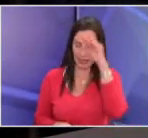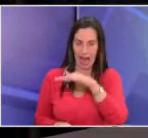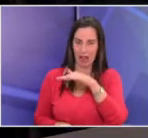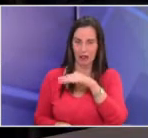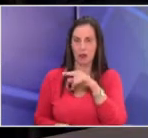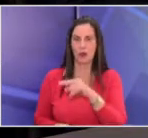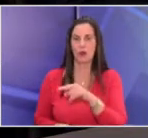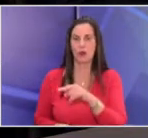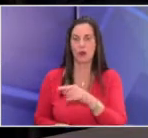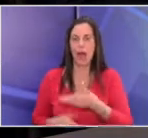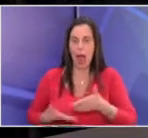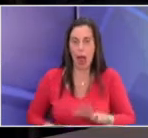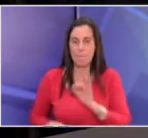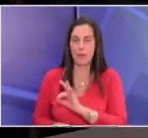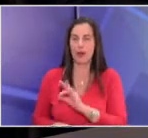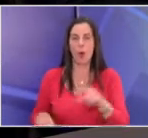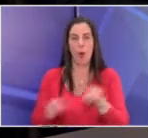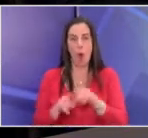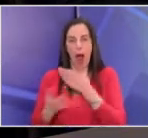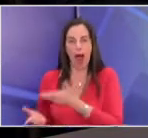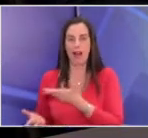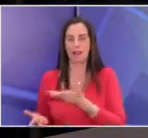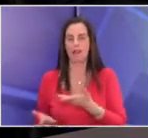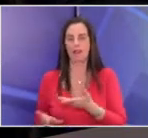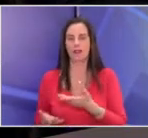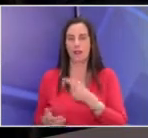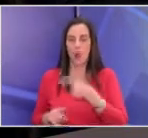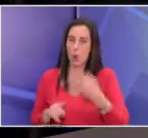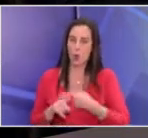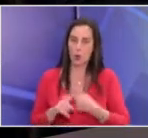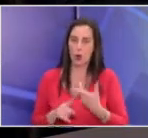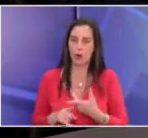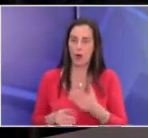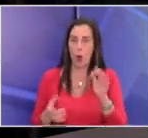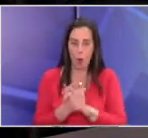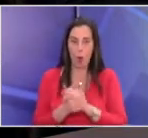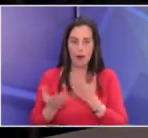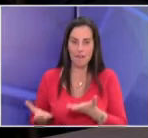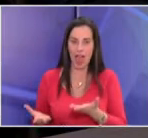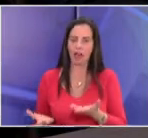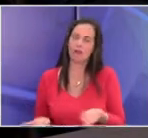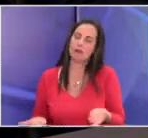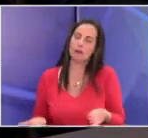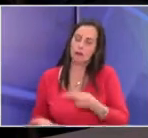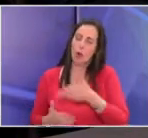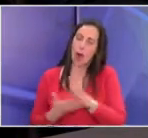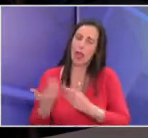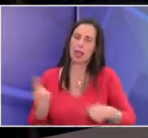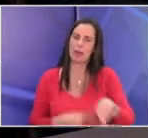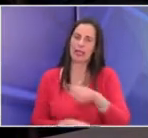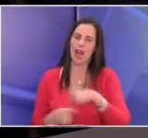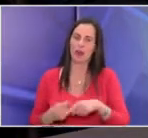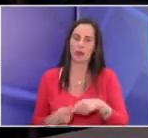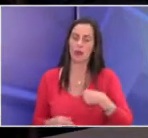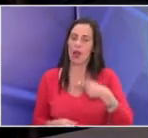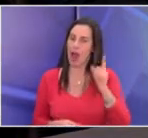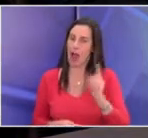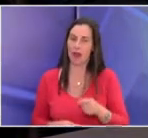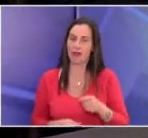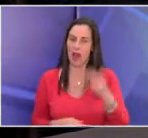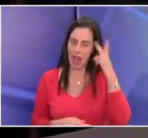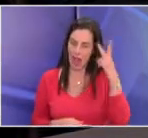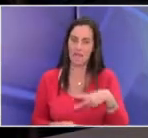אברה לא אמורה לדפוק בכל דלת ולשכנע אנשים להבין את חומרת העניין. הסיפור של אברה הוא לא סיפור